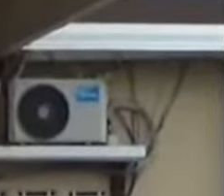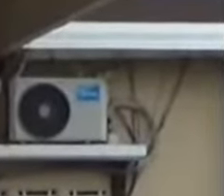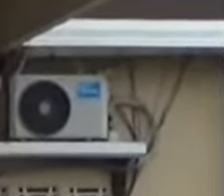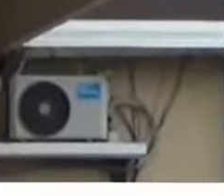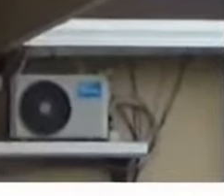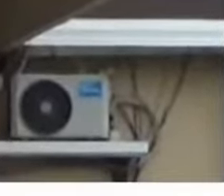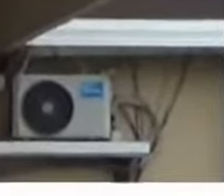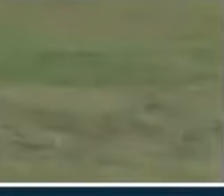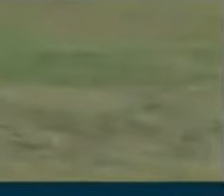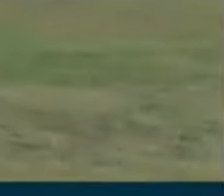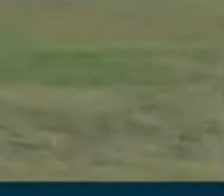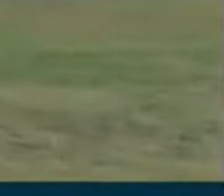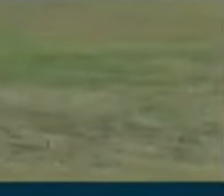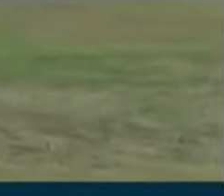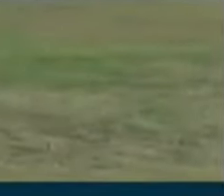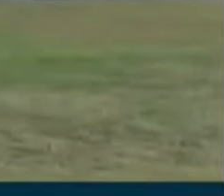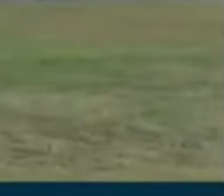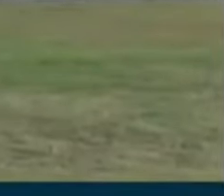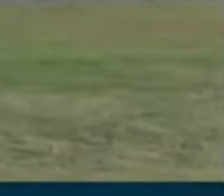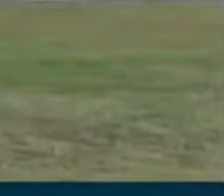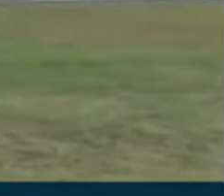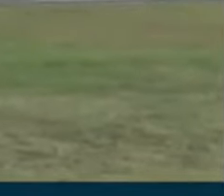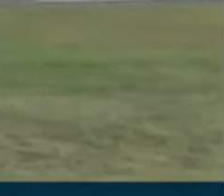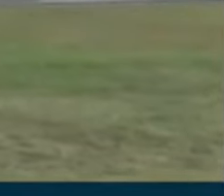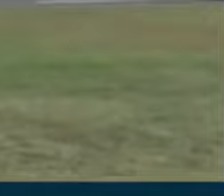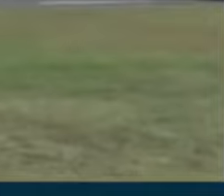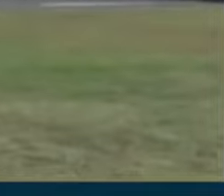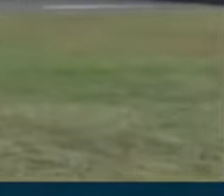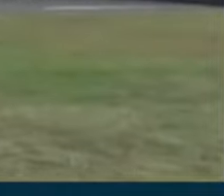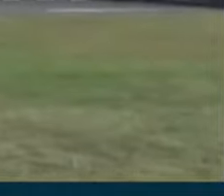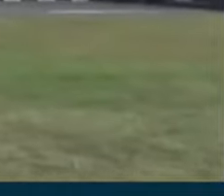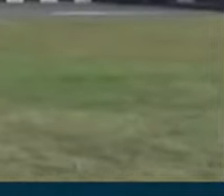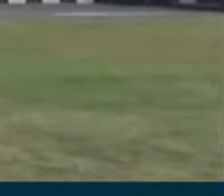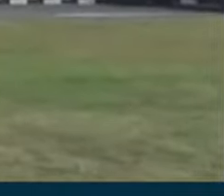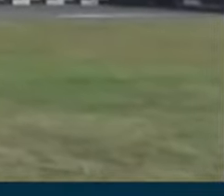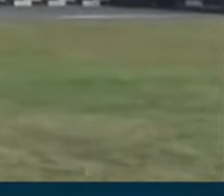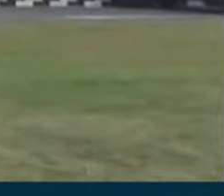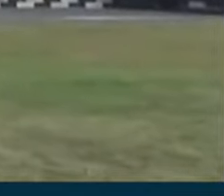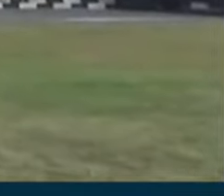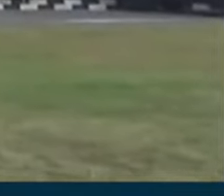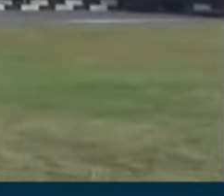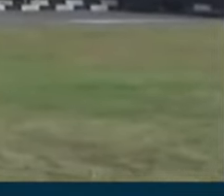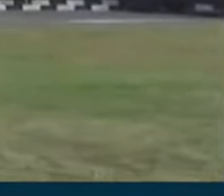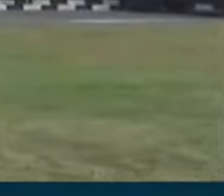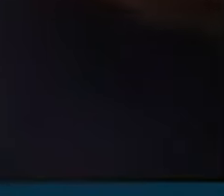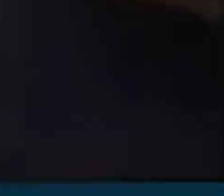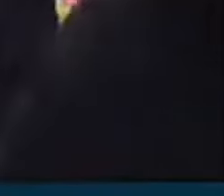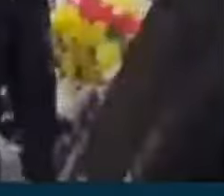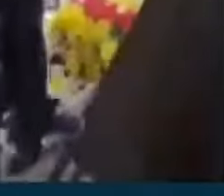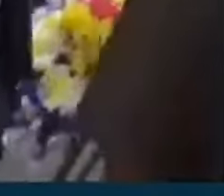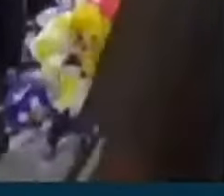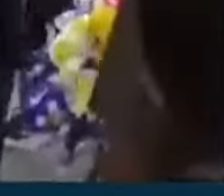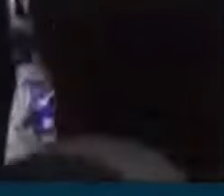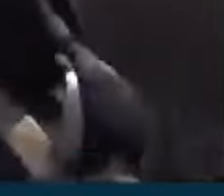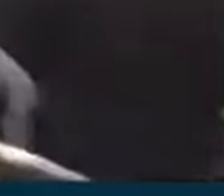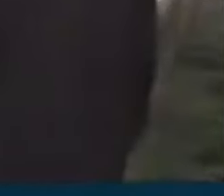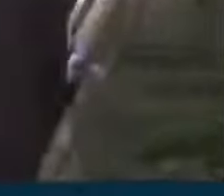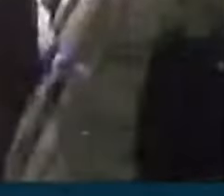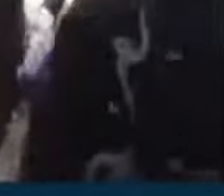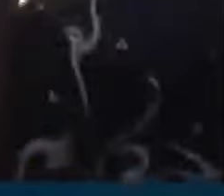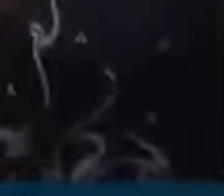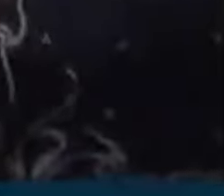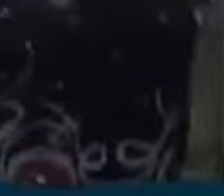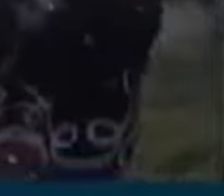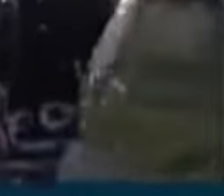pas kejadian yang menewaskan satu orang siswa SMA ini pihak kepolisian tetap melakukan pemeriksaan terhadap